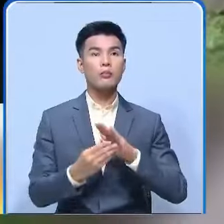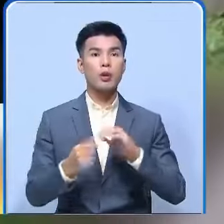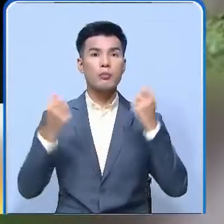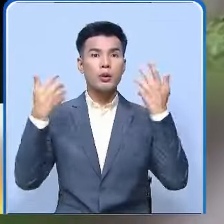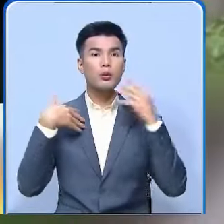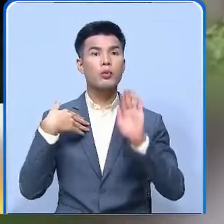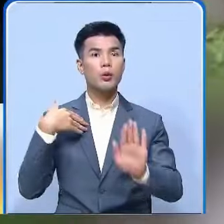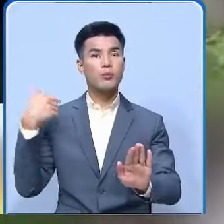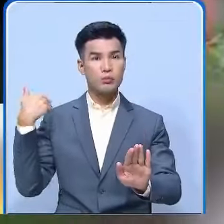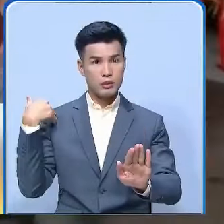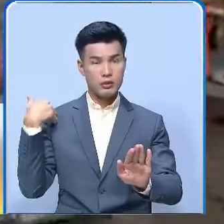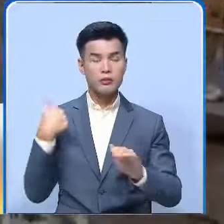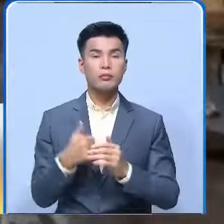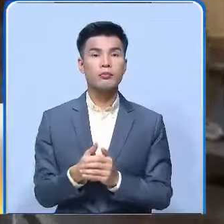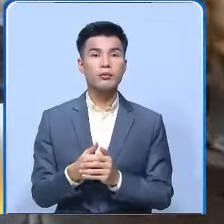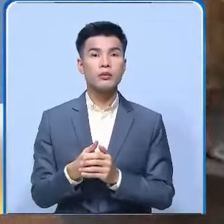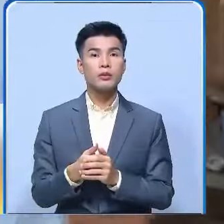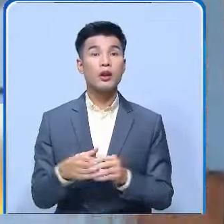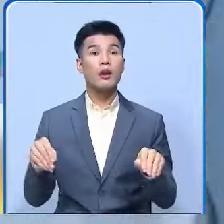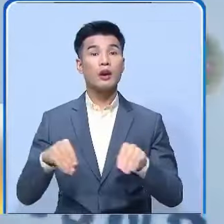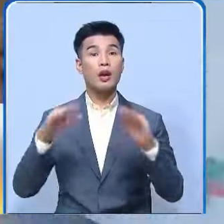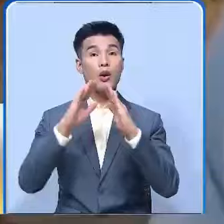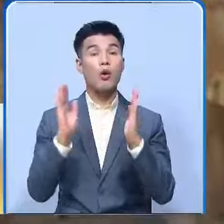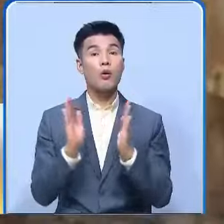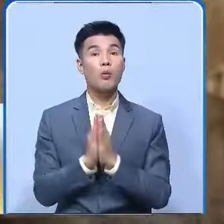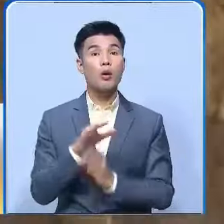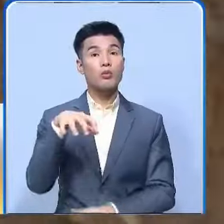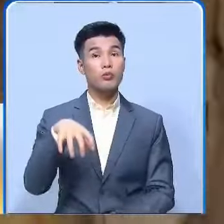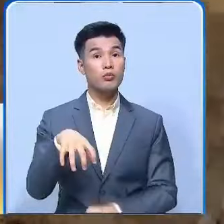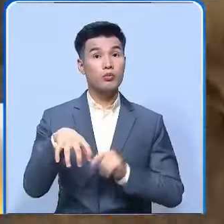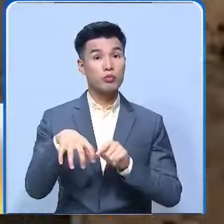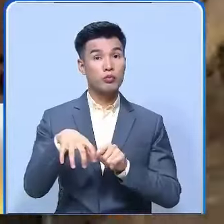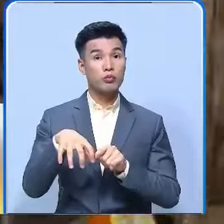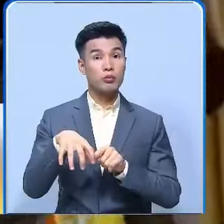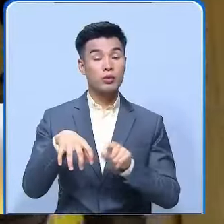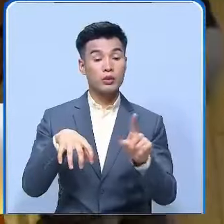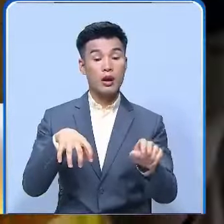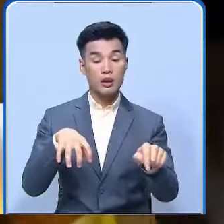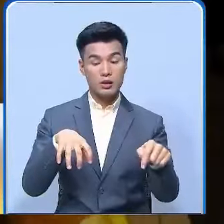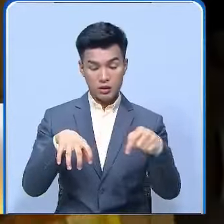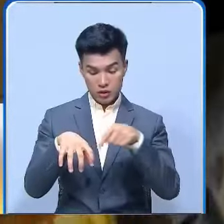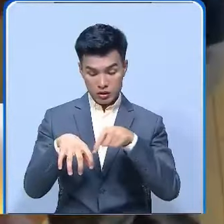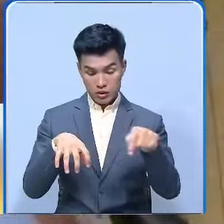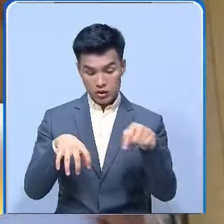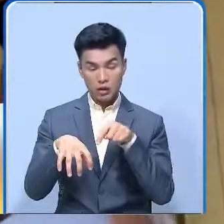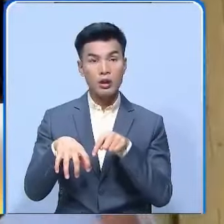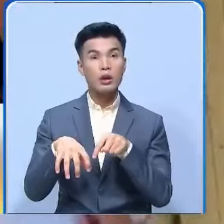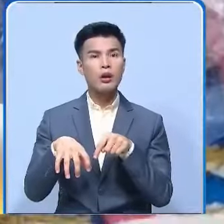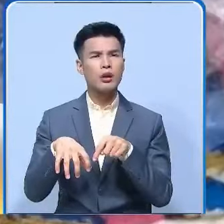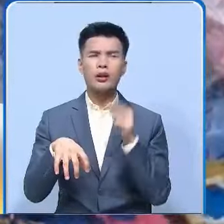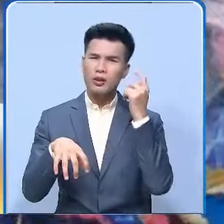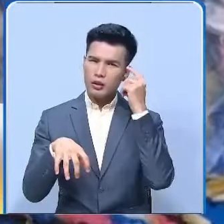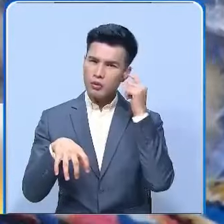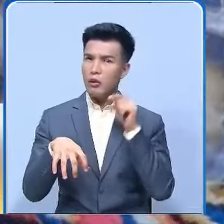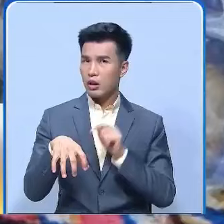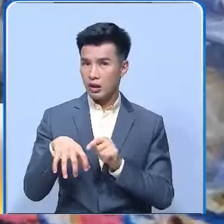ายค่ะส่วนด้านข้างศาลาพักศพห่างจากจุดที่นายประสิทธิ์ถูกฆ่าไปประมาณสัก30เมตรซึ่งคาดว่าจุด